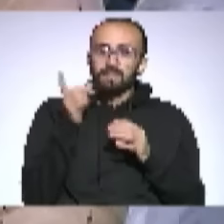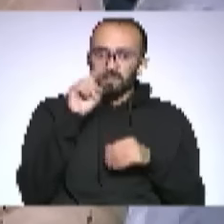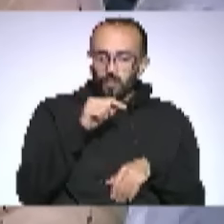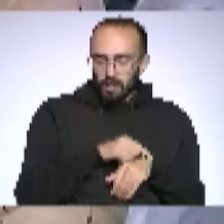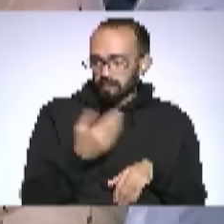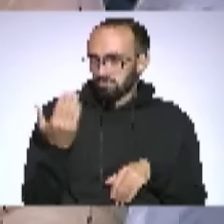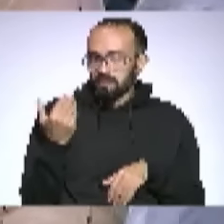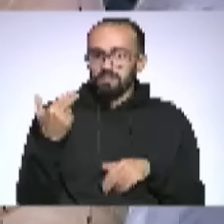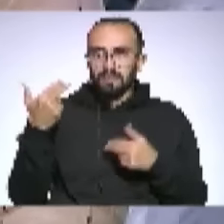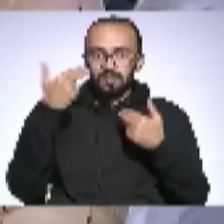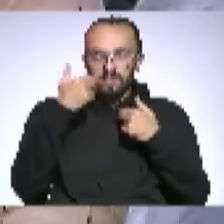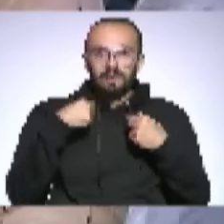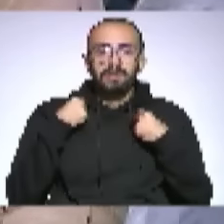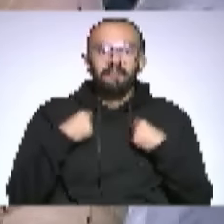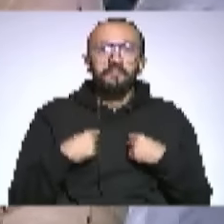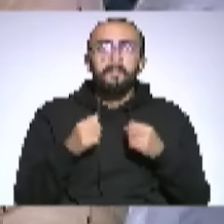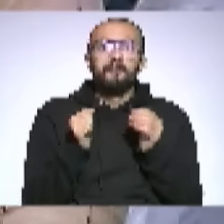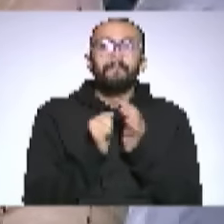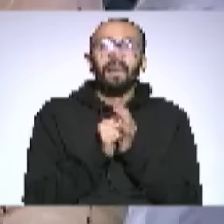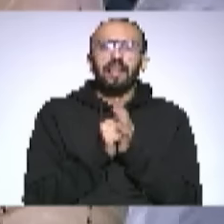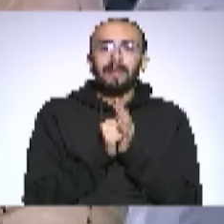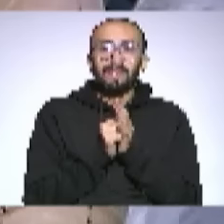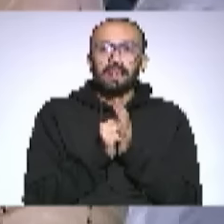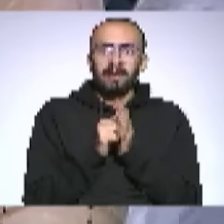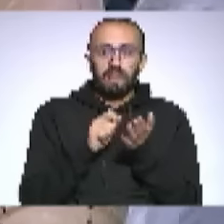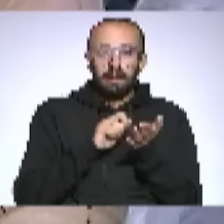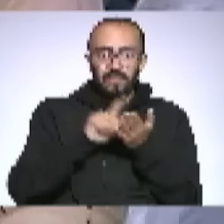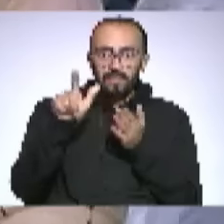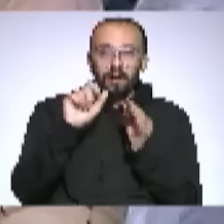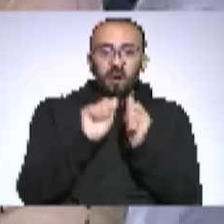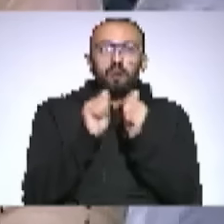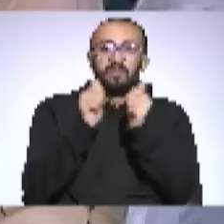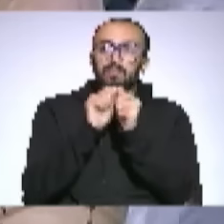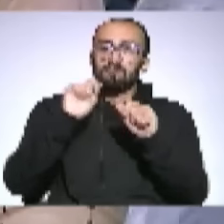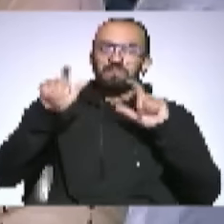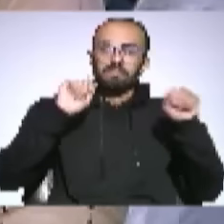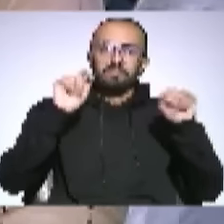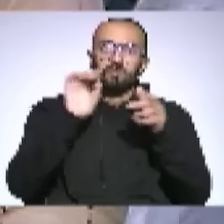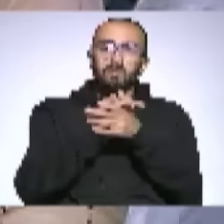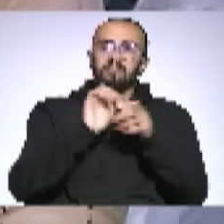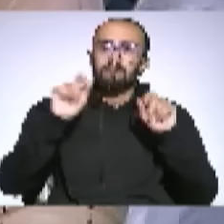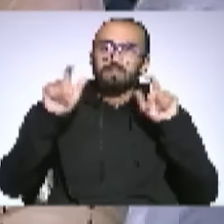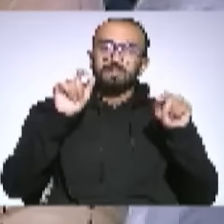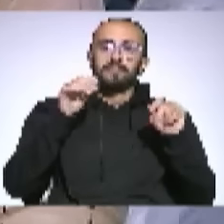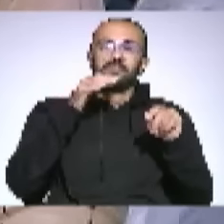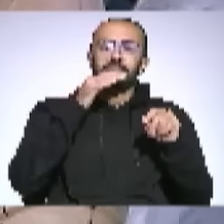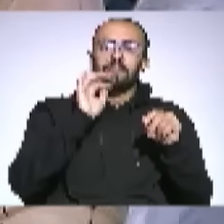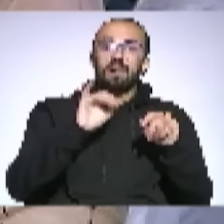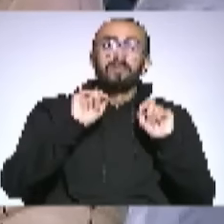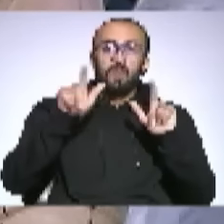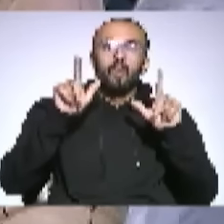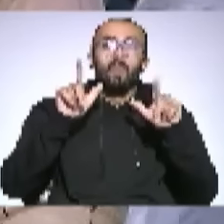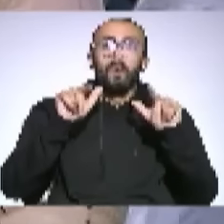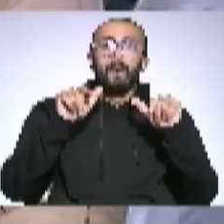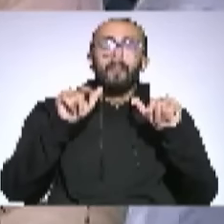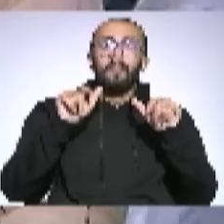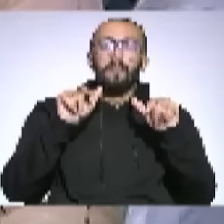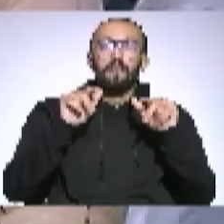قام بتصويري بملابسي في البيت وقام بارسال الفيديو لكل اهله واصدقائه كما عرضوا على جروب